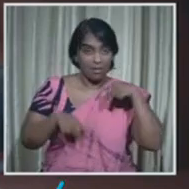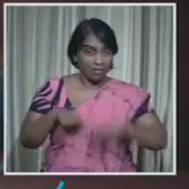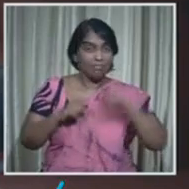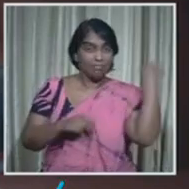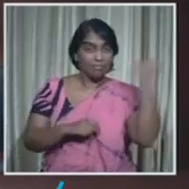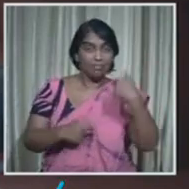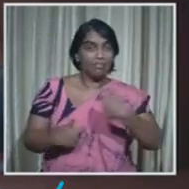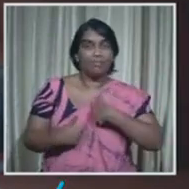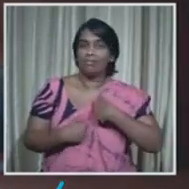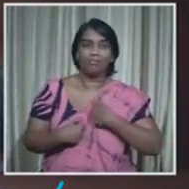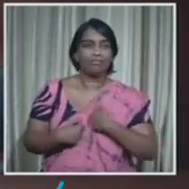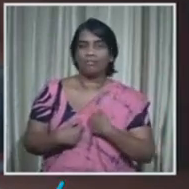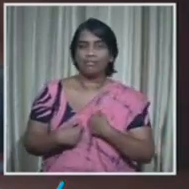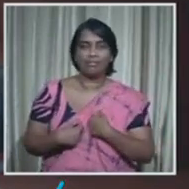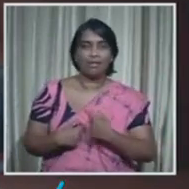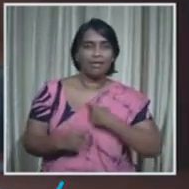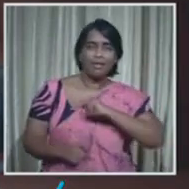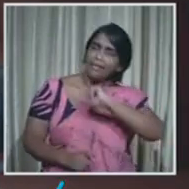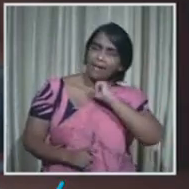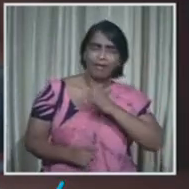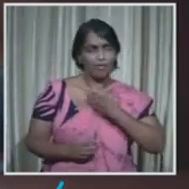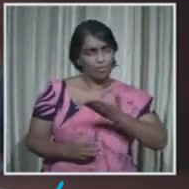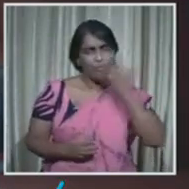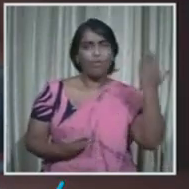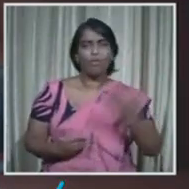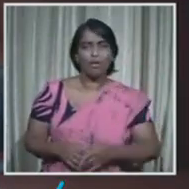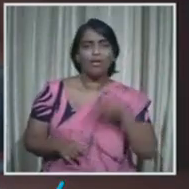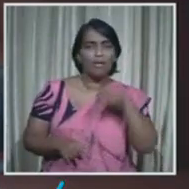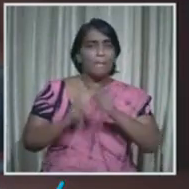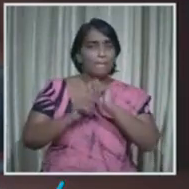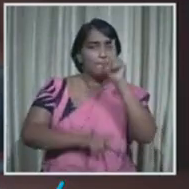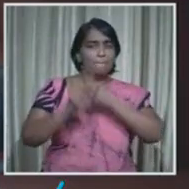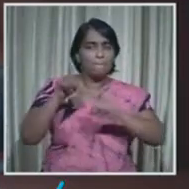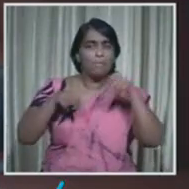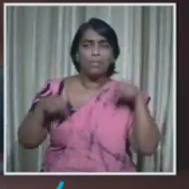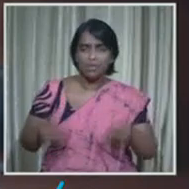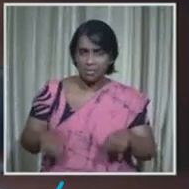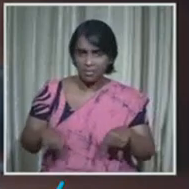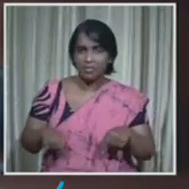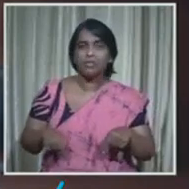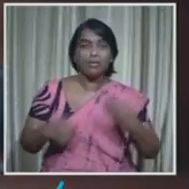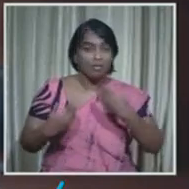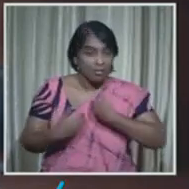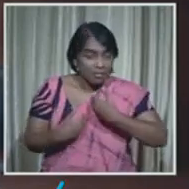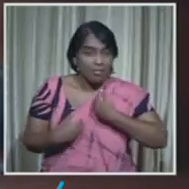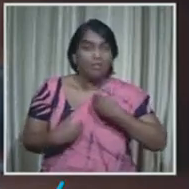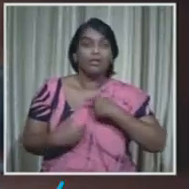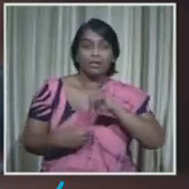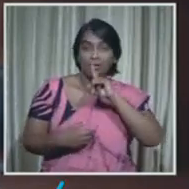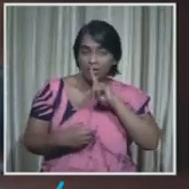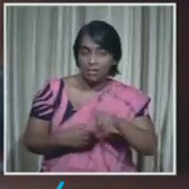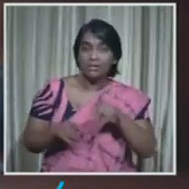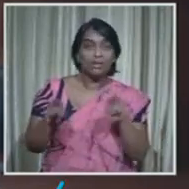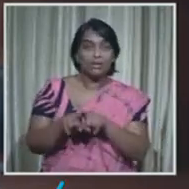මට වියරුවෙන් කෑ ගන්න නැත්නම් කාටද කෑ ගන්නේ මේ පාර්ලිමේන්තු ගරු කතානායකතුමනි මම කතා කරන මේ විදියට